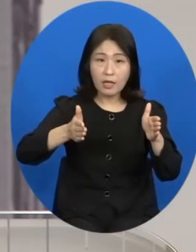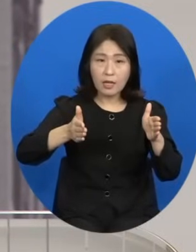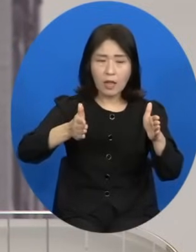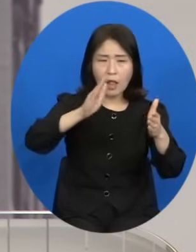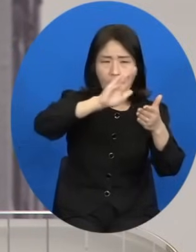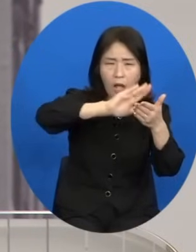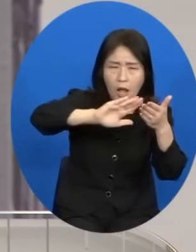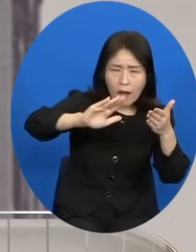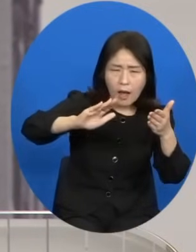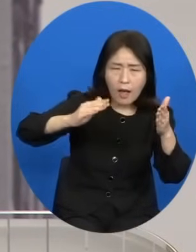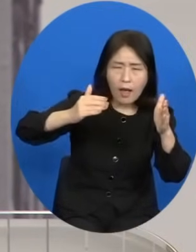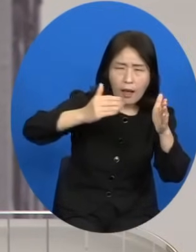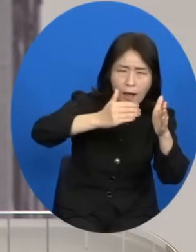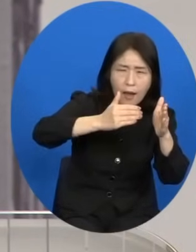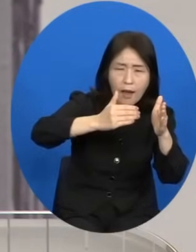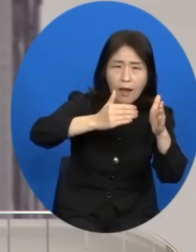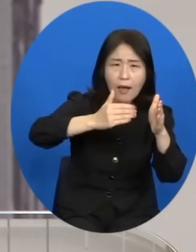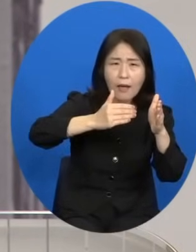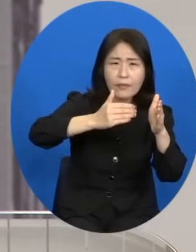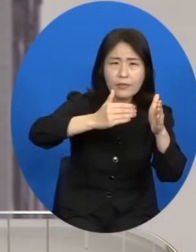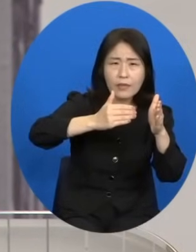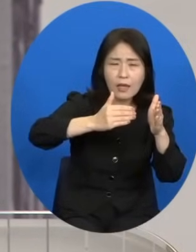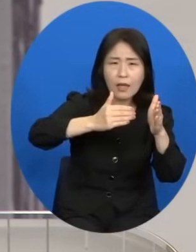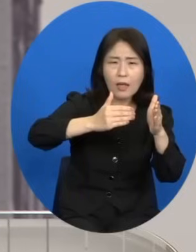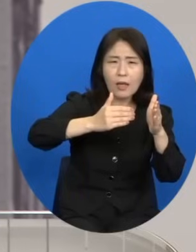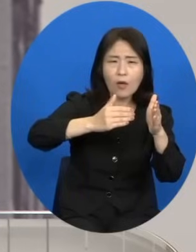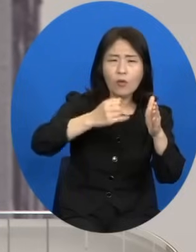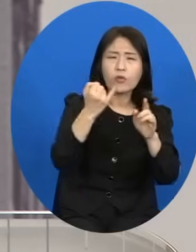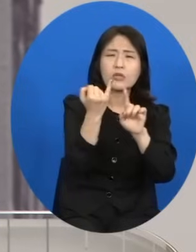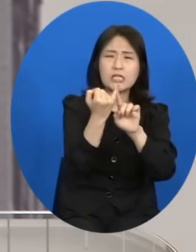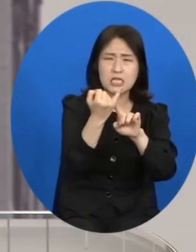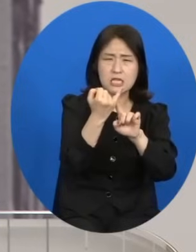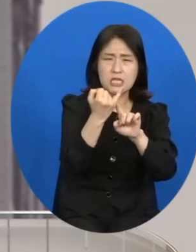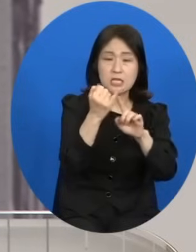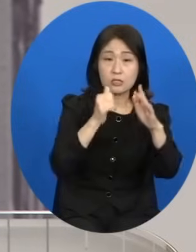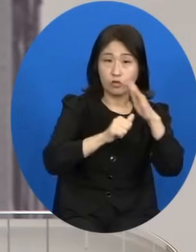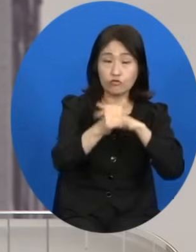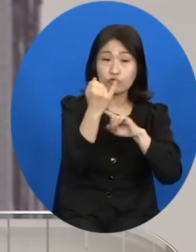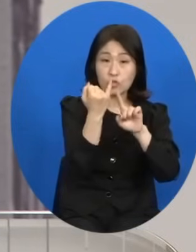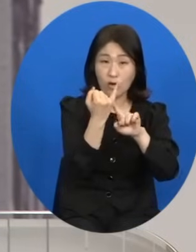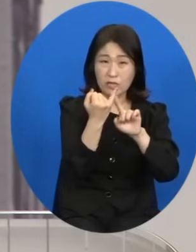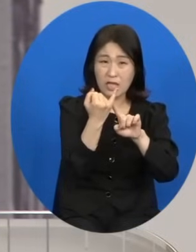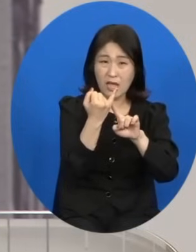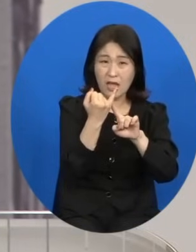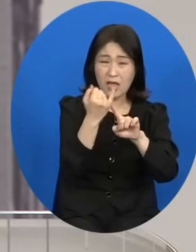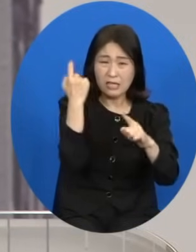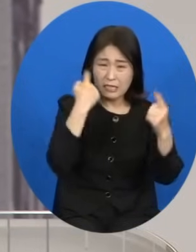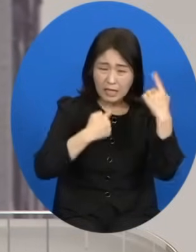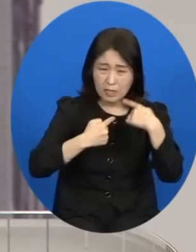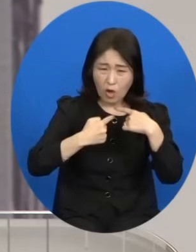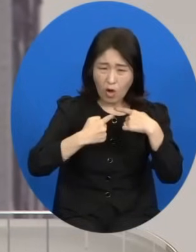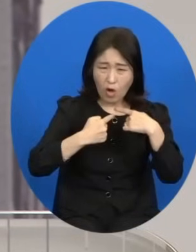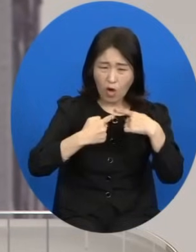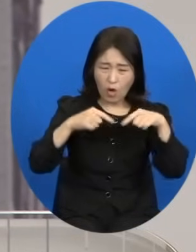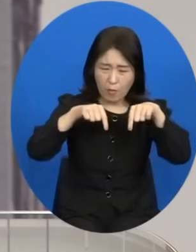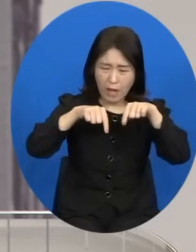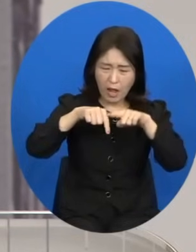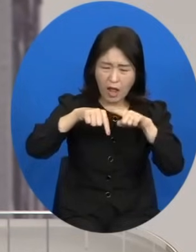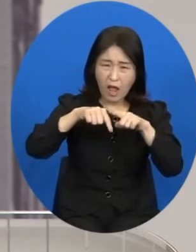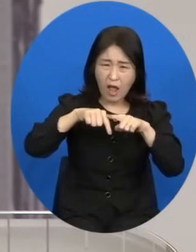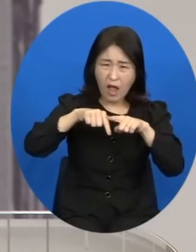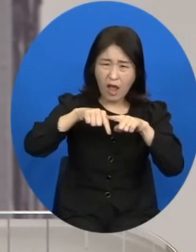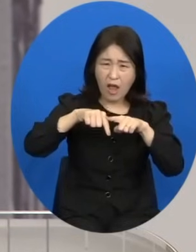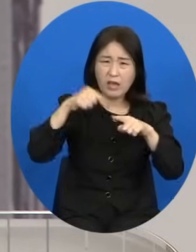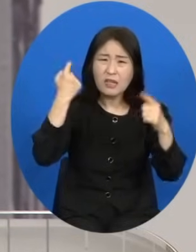200m 남겨놓고 발 부상을 당하게 됩니다 더 이상 뛸 수가 없는 거예요 오른쪽 발에